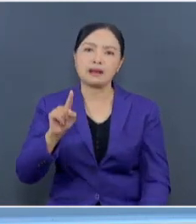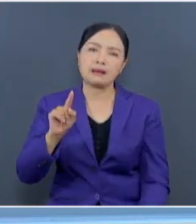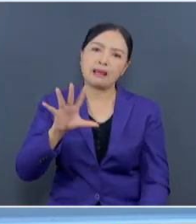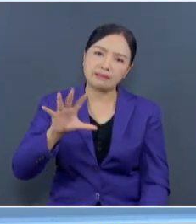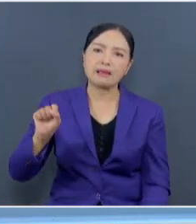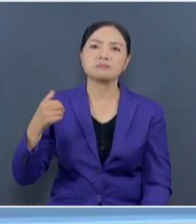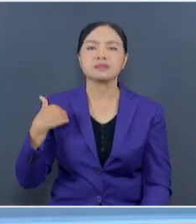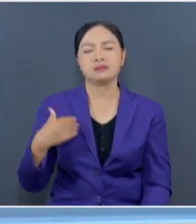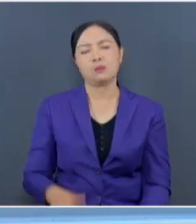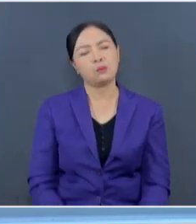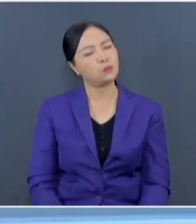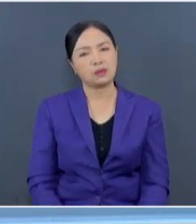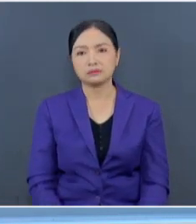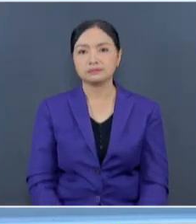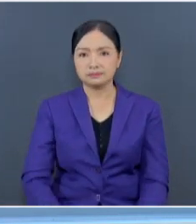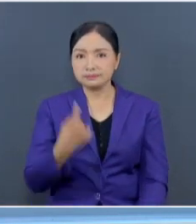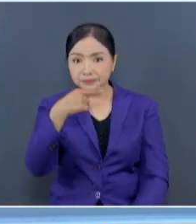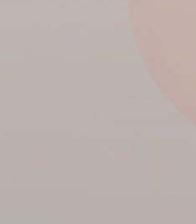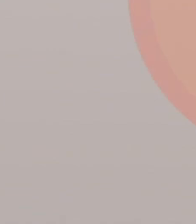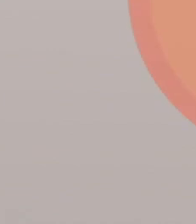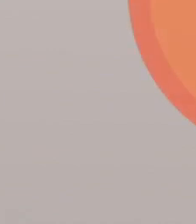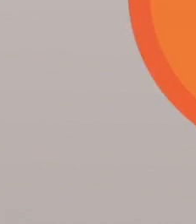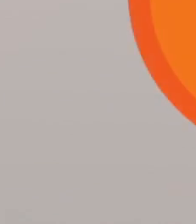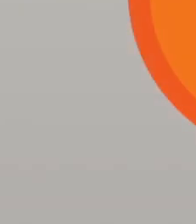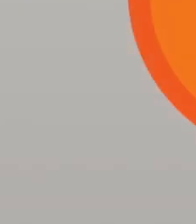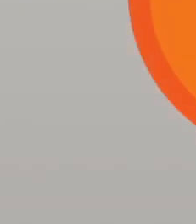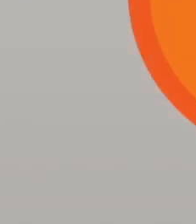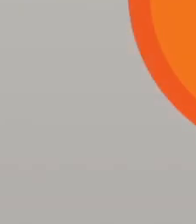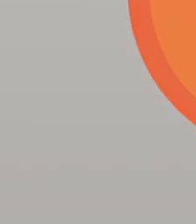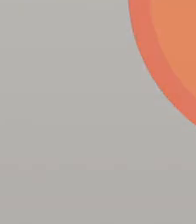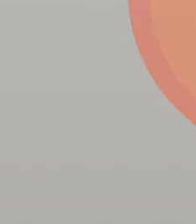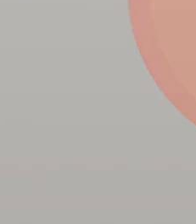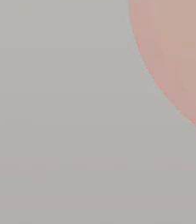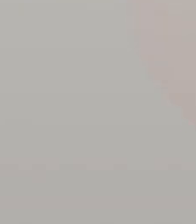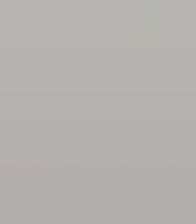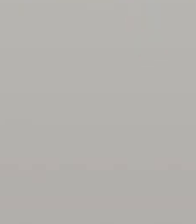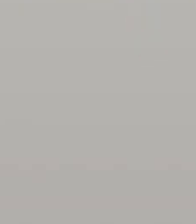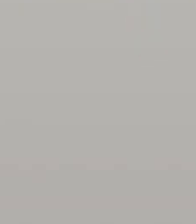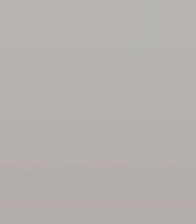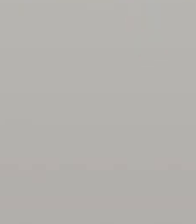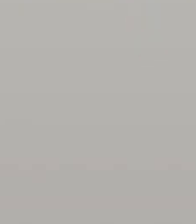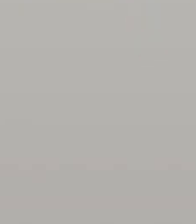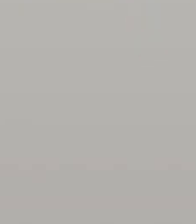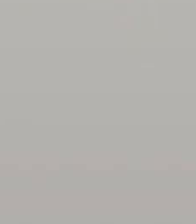ที่เป็นหนี้อยู่นะคะเข้าสู่ระบบเพื่อความสบายใจค่ะ